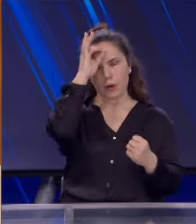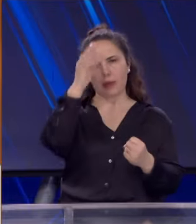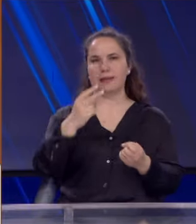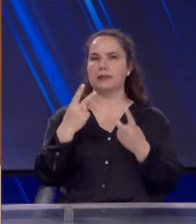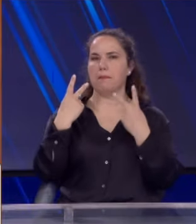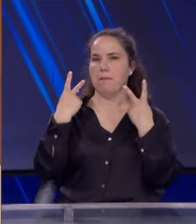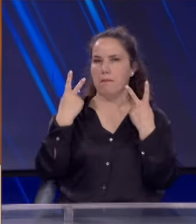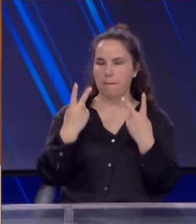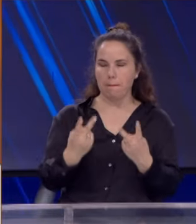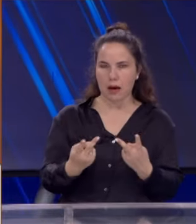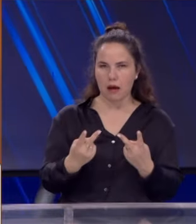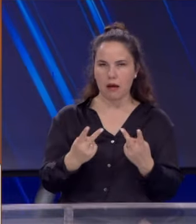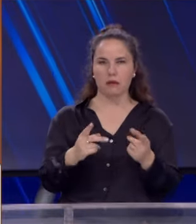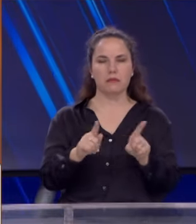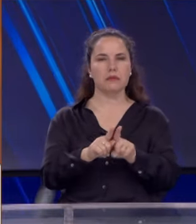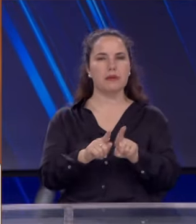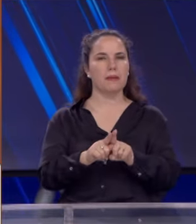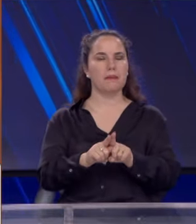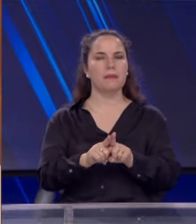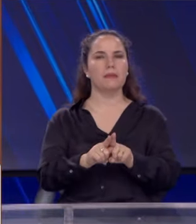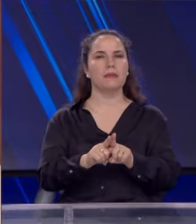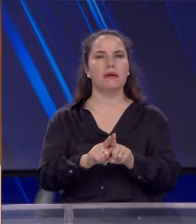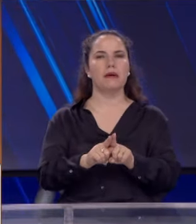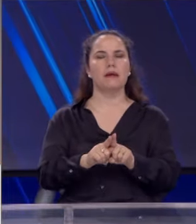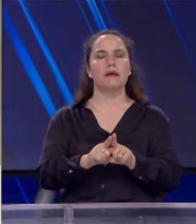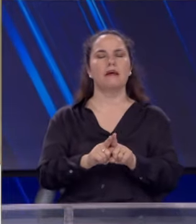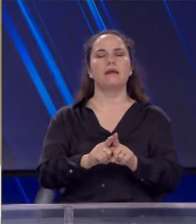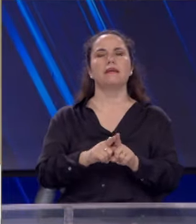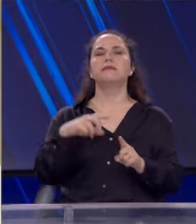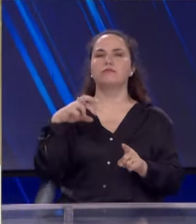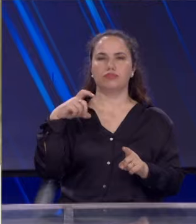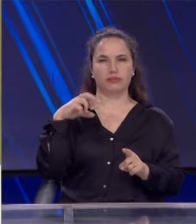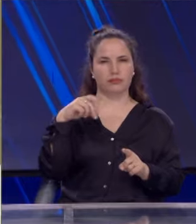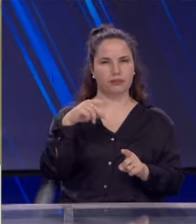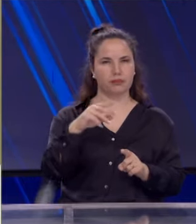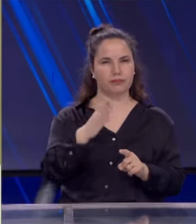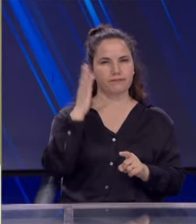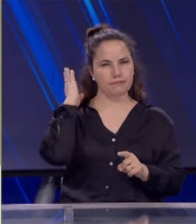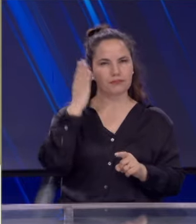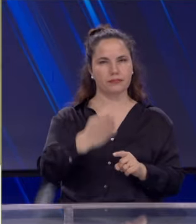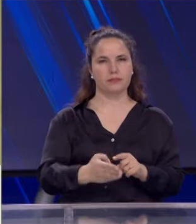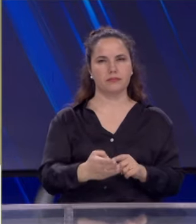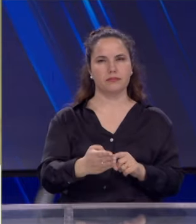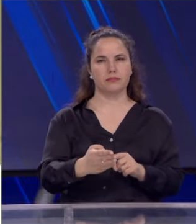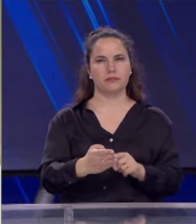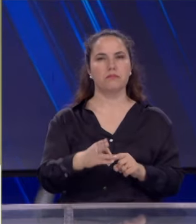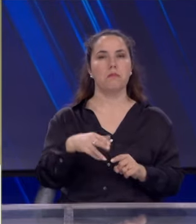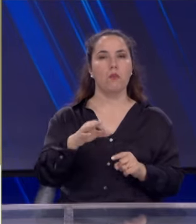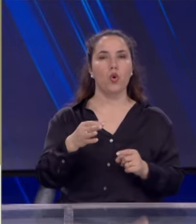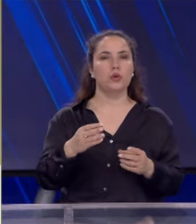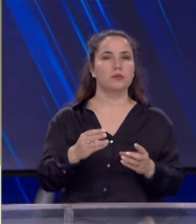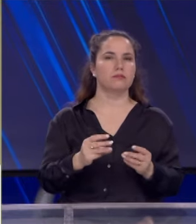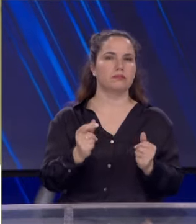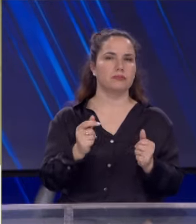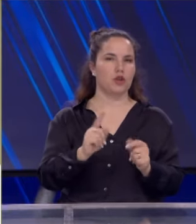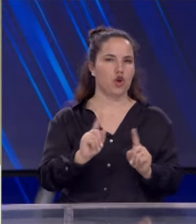parë se po ndiqej nga policia, hajduti ka bërtisur atë mjetin dhe është larguar me vrap, megjithatë ai ka mundur që të